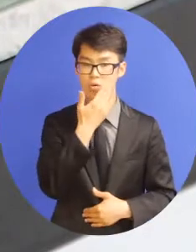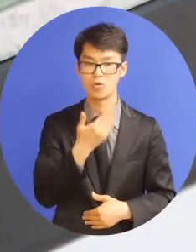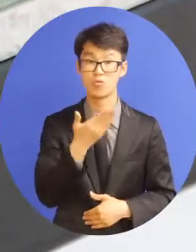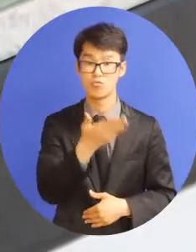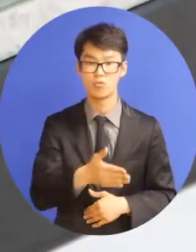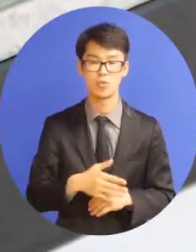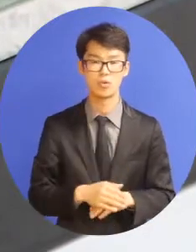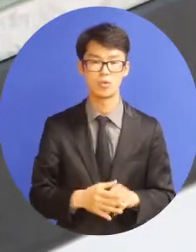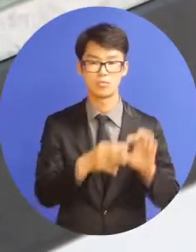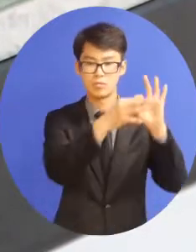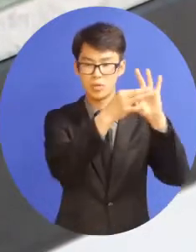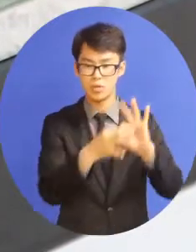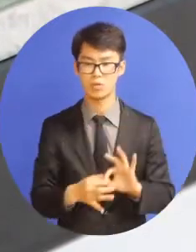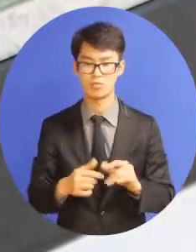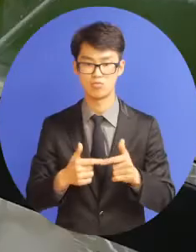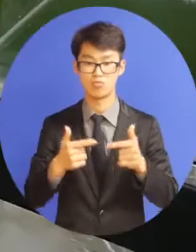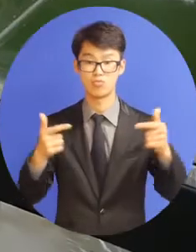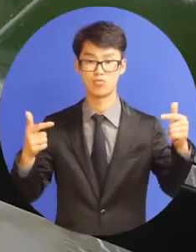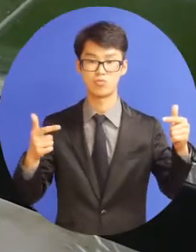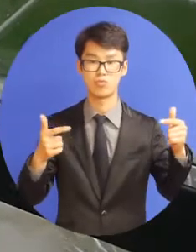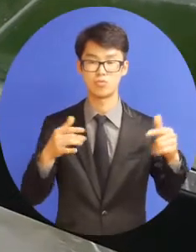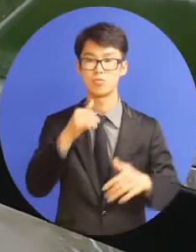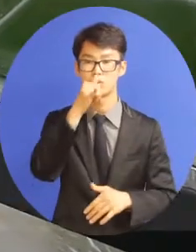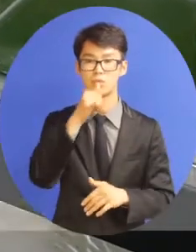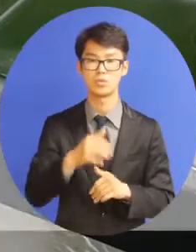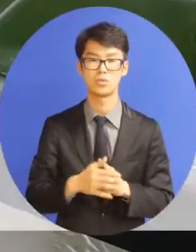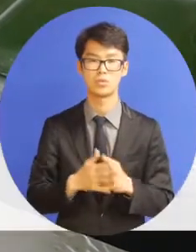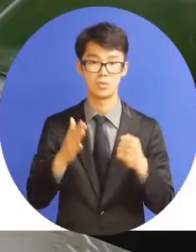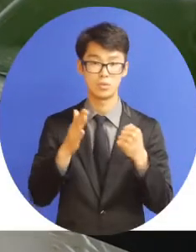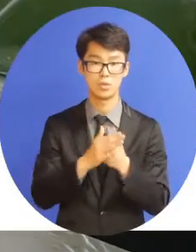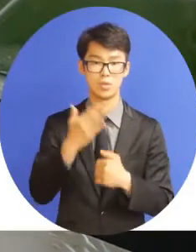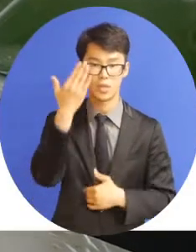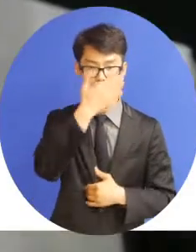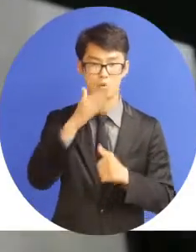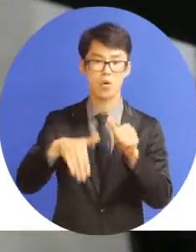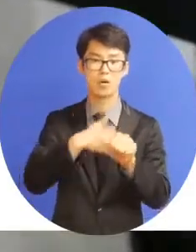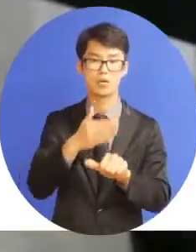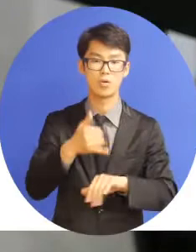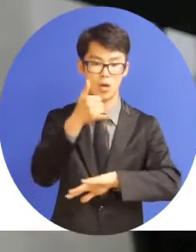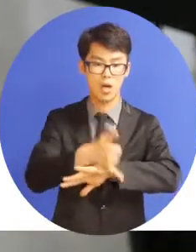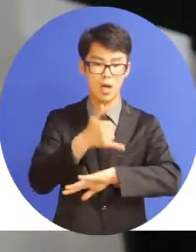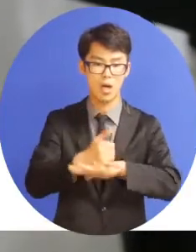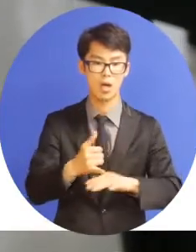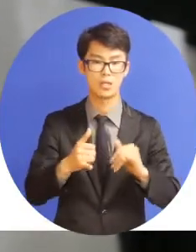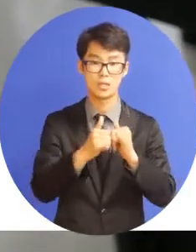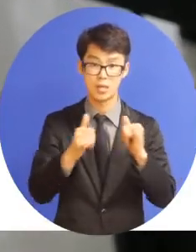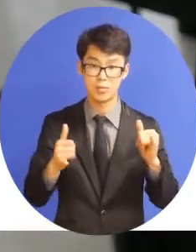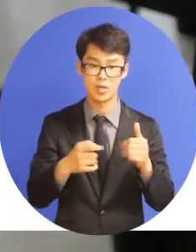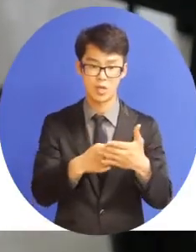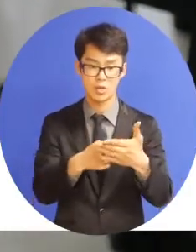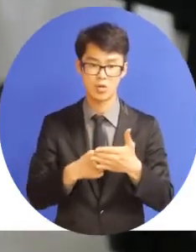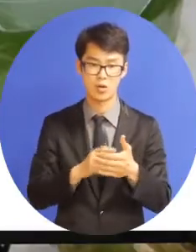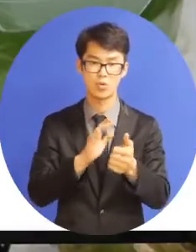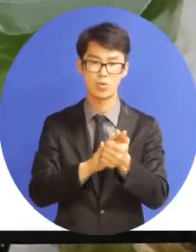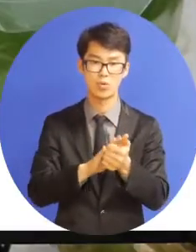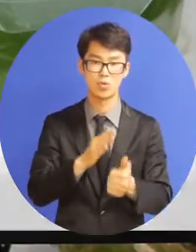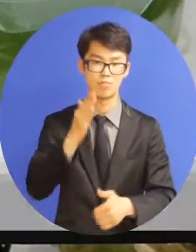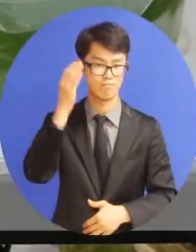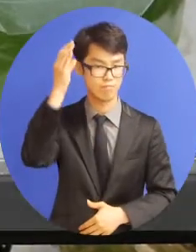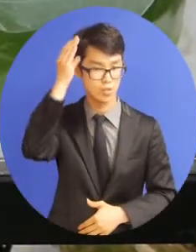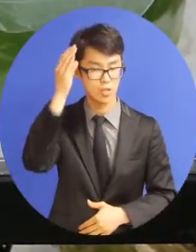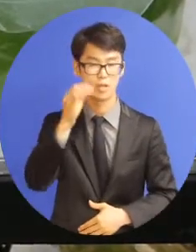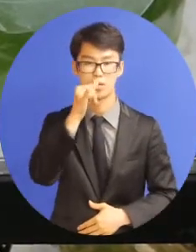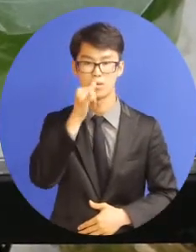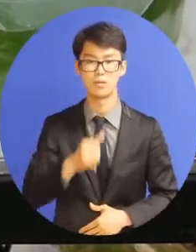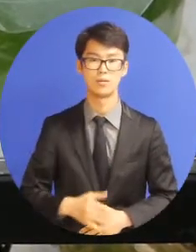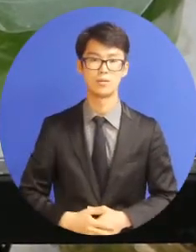공급해주면 무원정 증식이 가능한 장점이 있어 친환경 농산물 생산 농가의 경영비 절감에도 큰 도움이 될 것으로